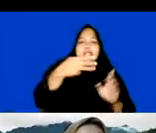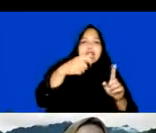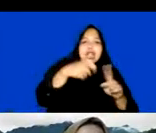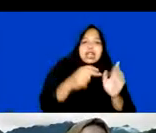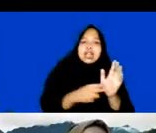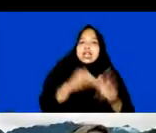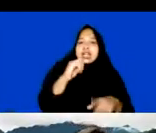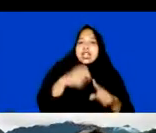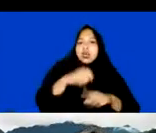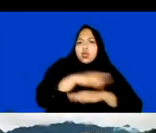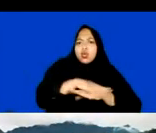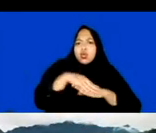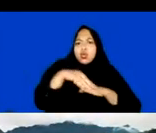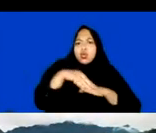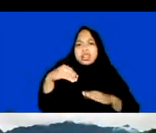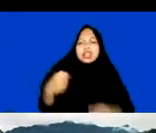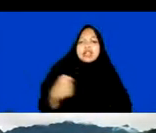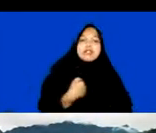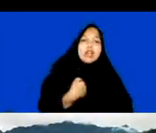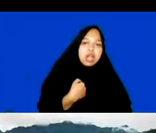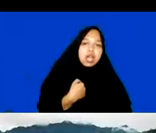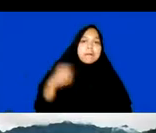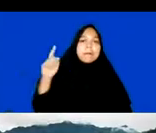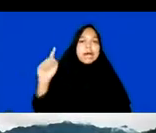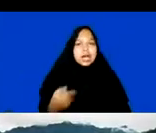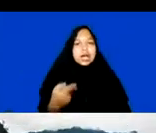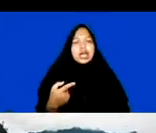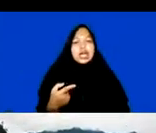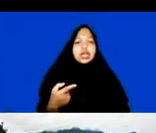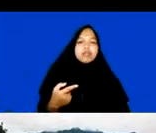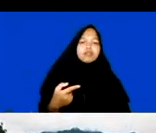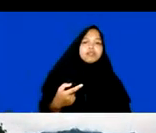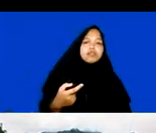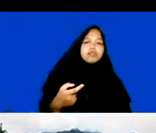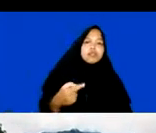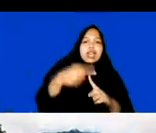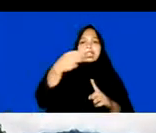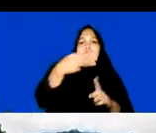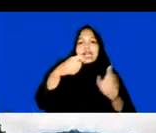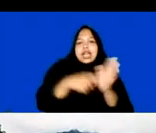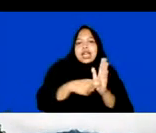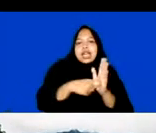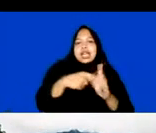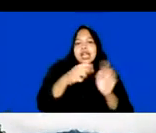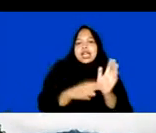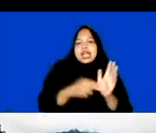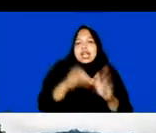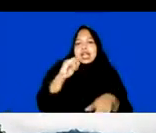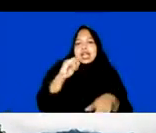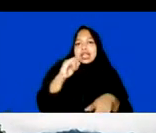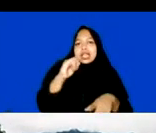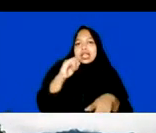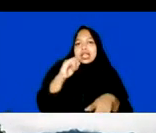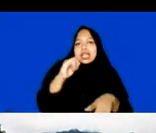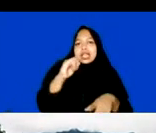banyak menggunakan teknik-teknik seperti carving, misalnya apa aerografi, painting di kulit, saya jadi